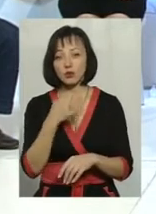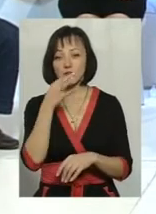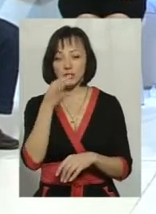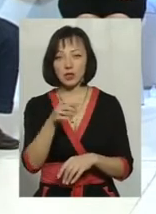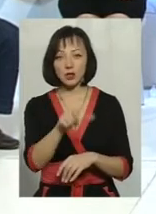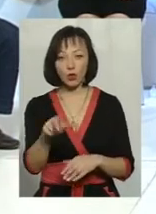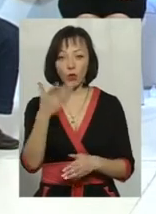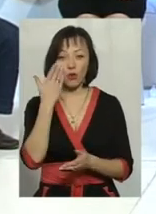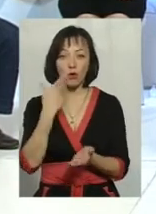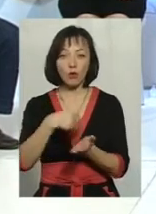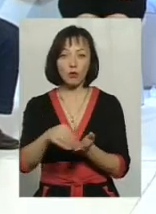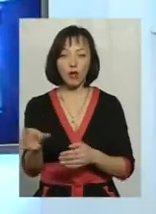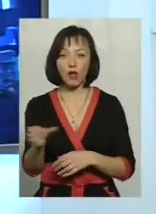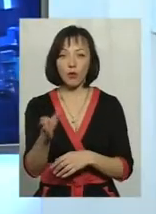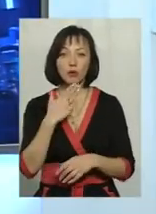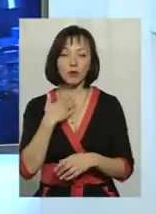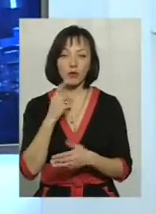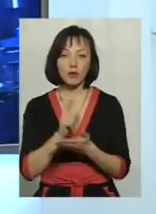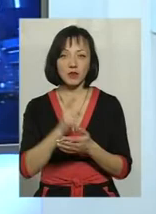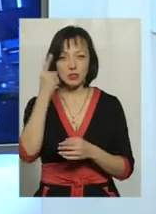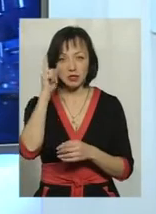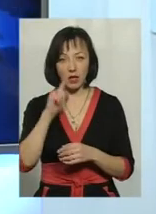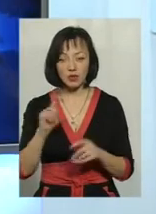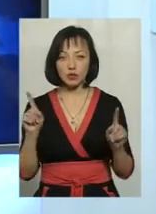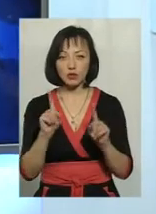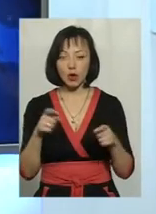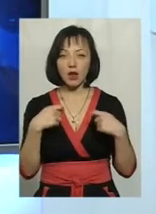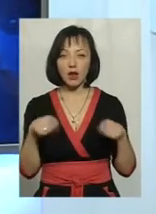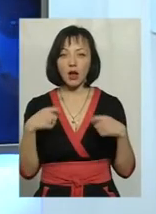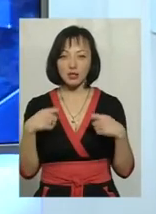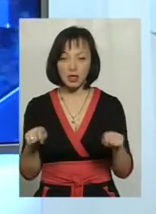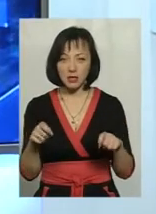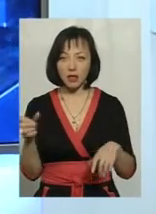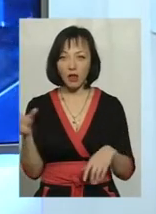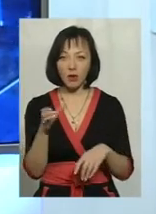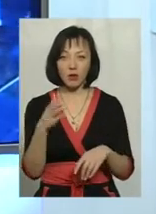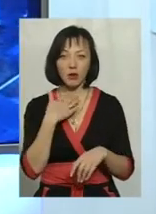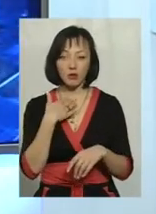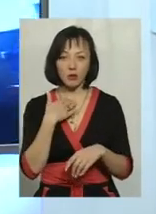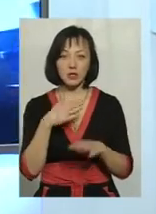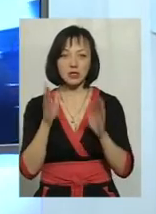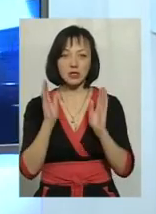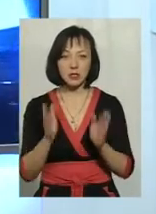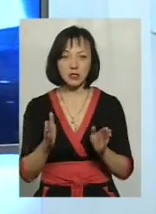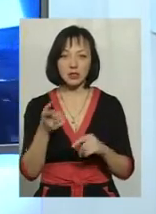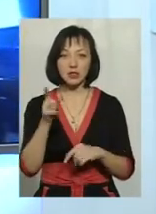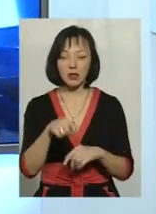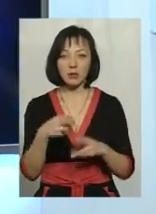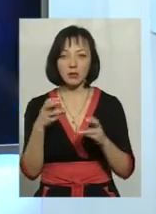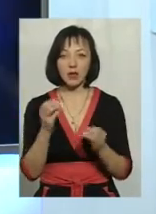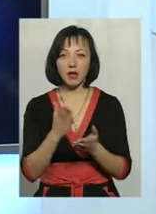споживачам, купуючи алкогольні напої, вони повинні знати, що реалізація алкогольних напоїв тільки